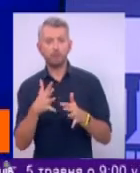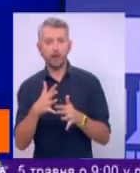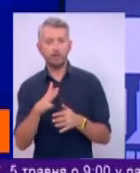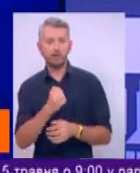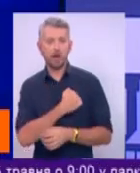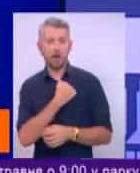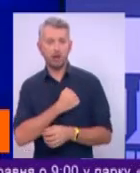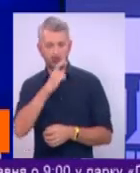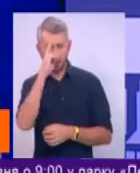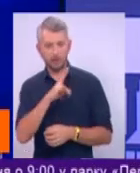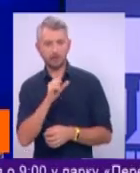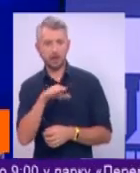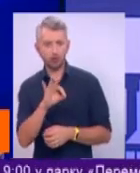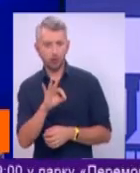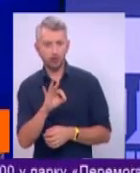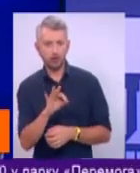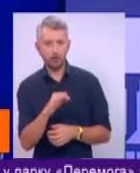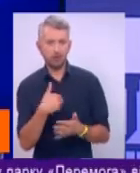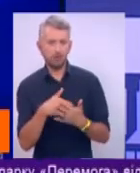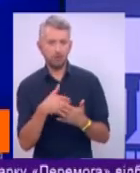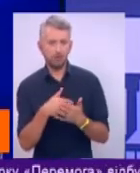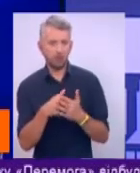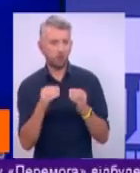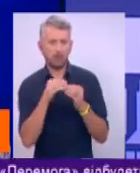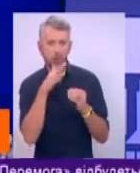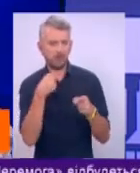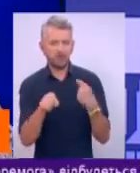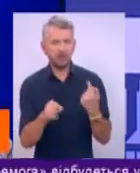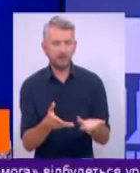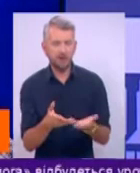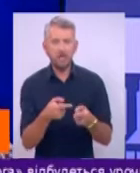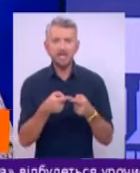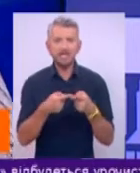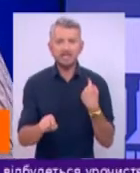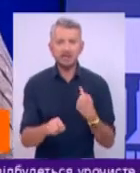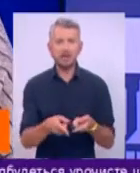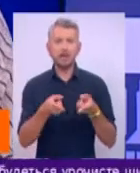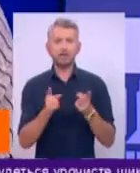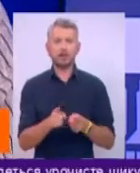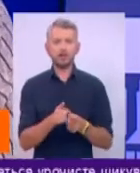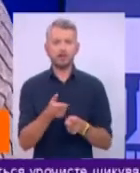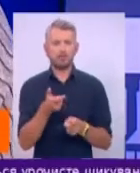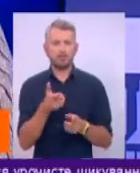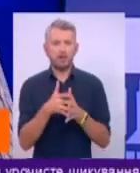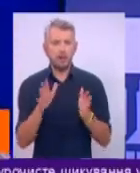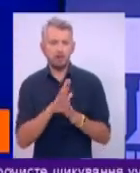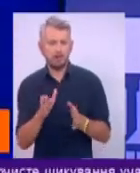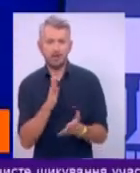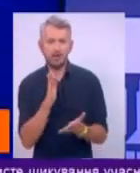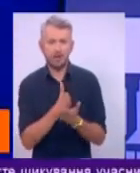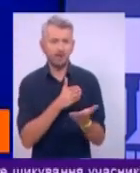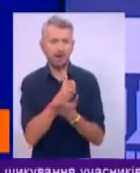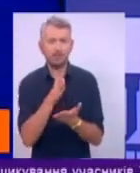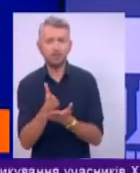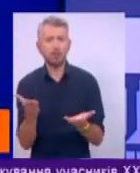арміях країн НАТО, десь приблизно 10 років. Тобто різниця насправді найбільша. Є напрямки, по